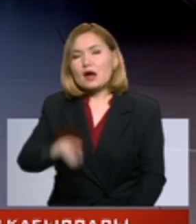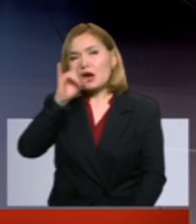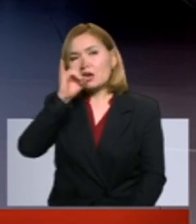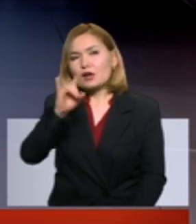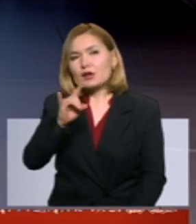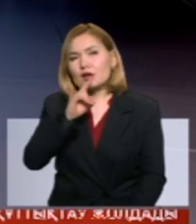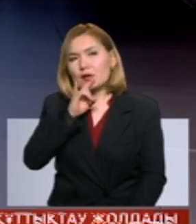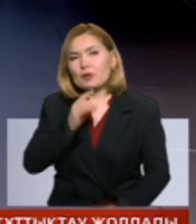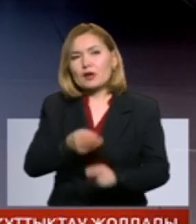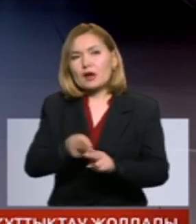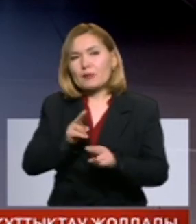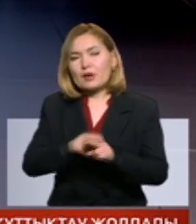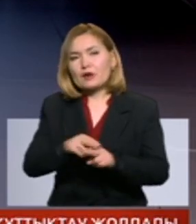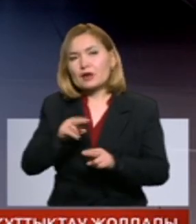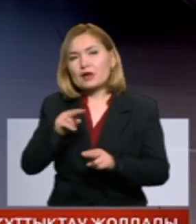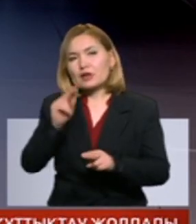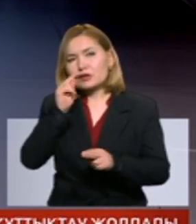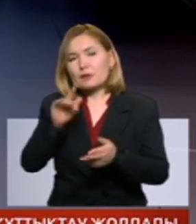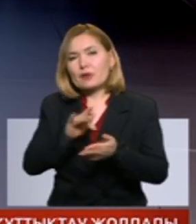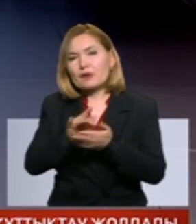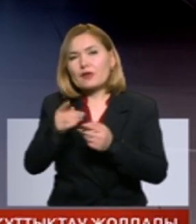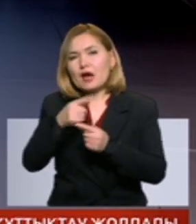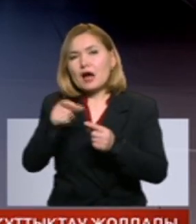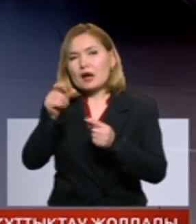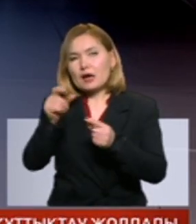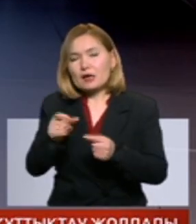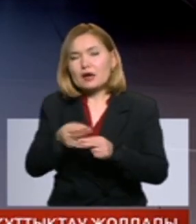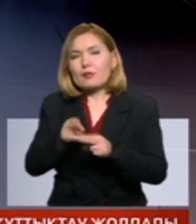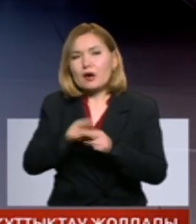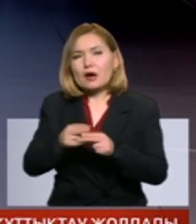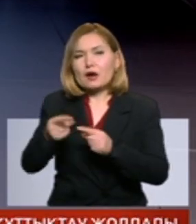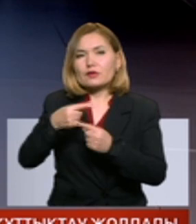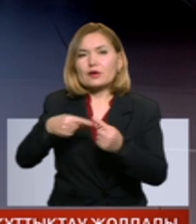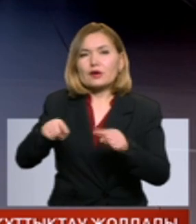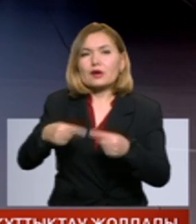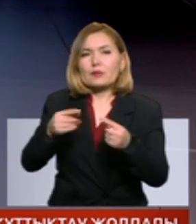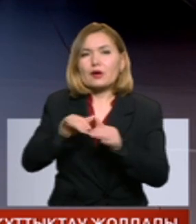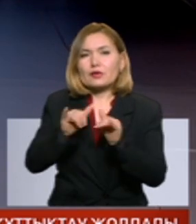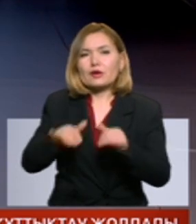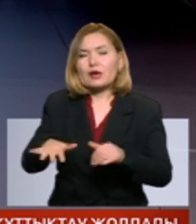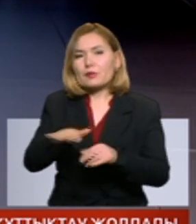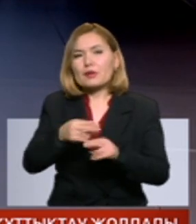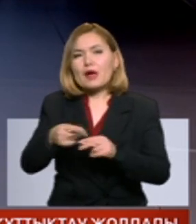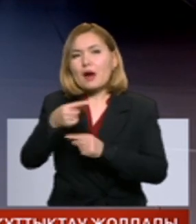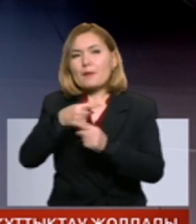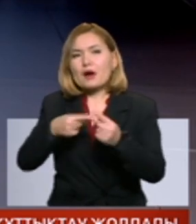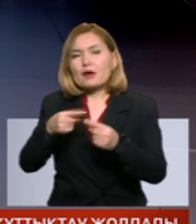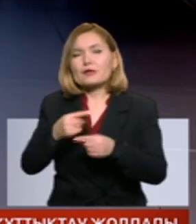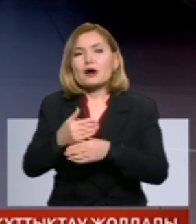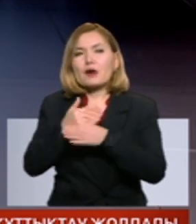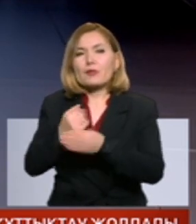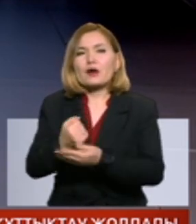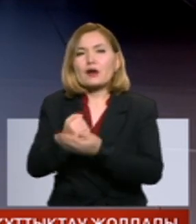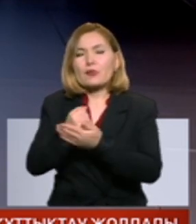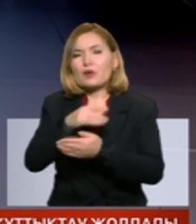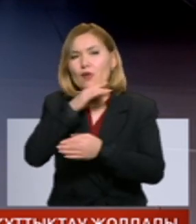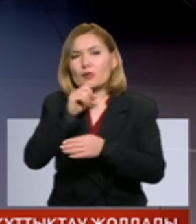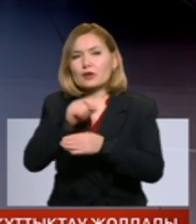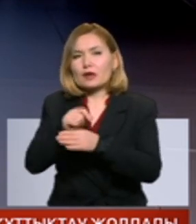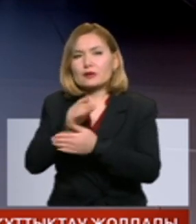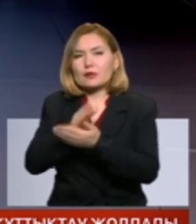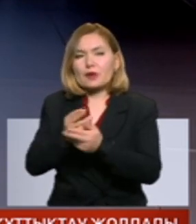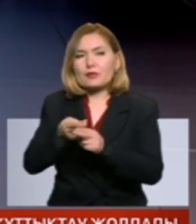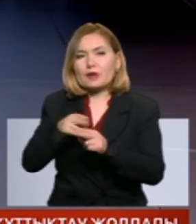Еліміздегі үшінші мегаполис кәсіпкерлердің назарын өзіне аудартып отыр. Себебі осы аймақта бизнесті қолдау шараларына сұраныс өте